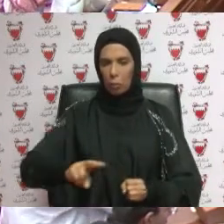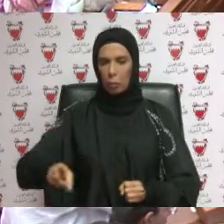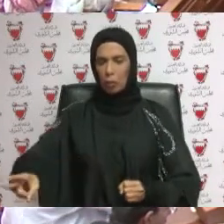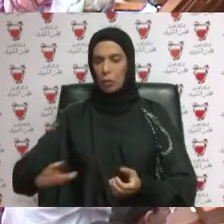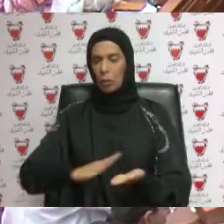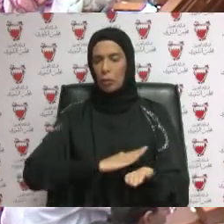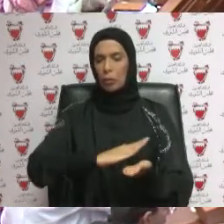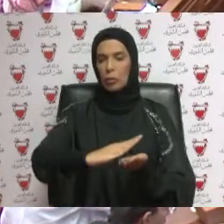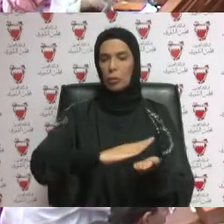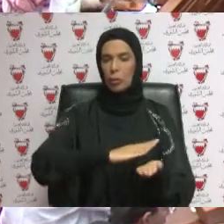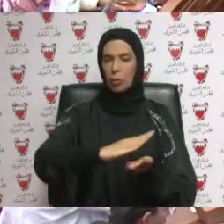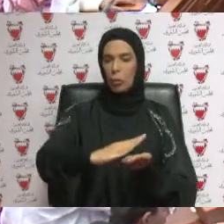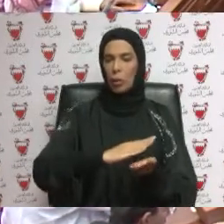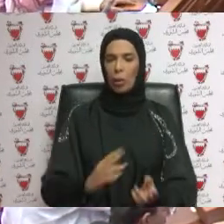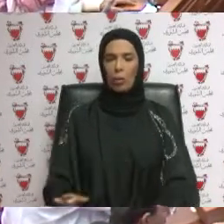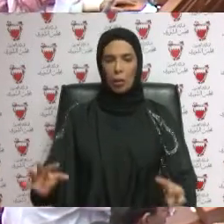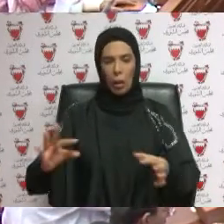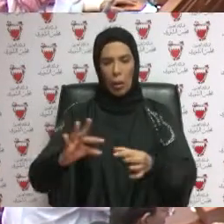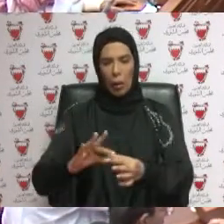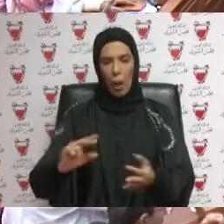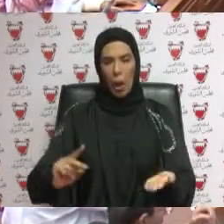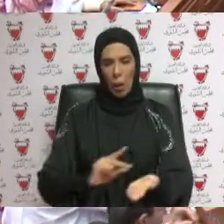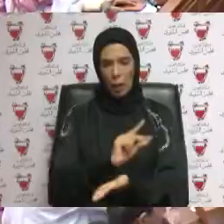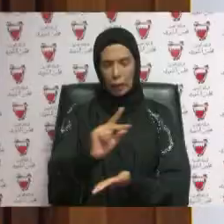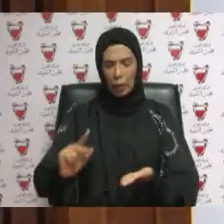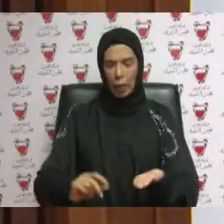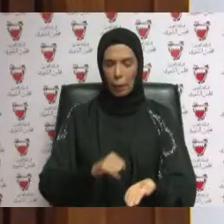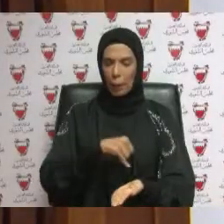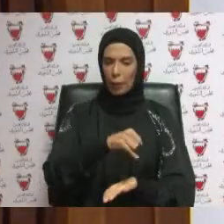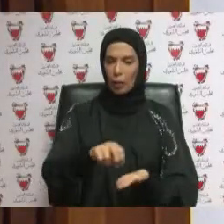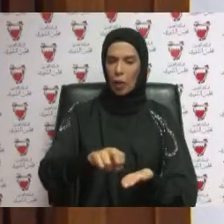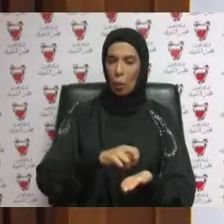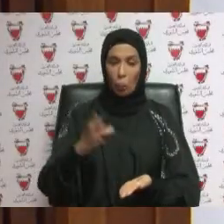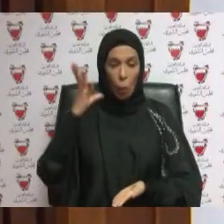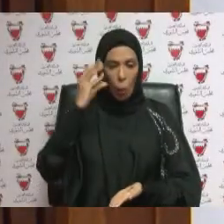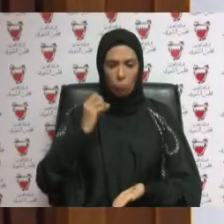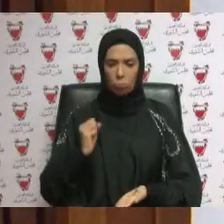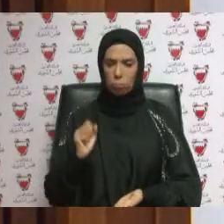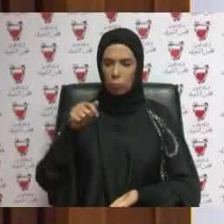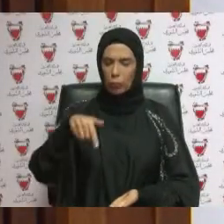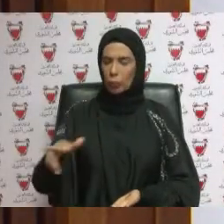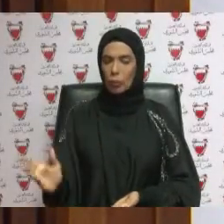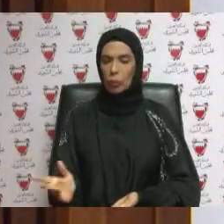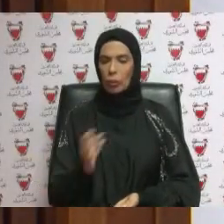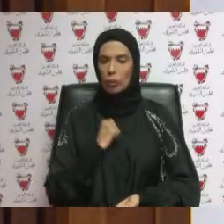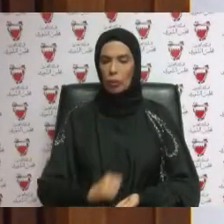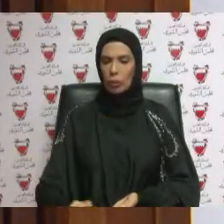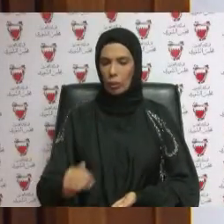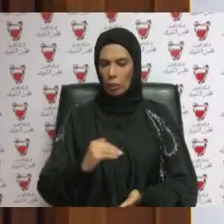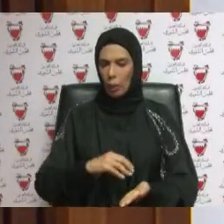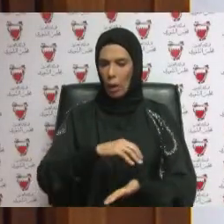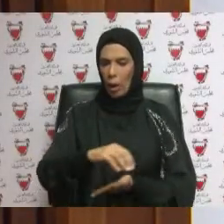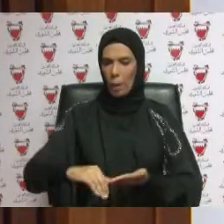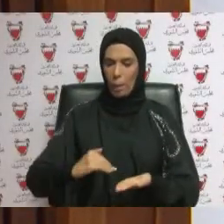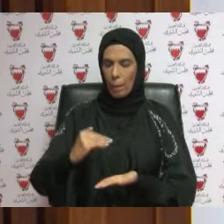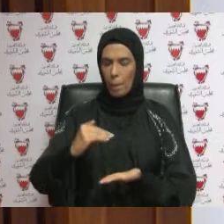للأراضي التي تتفق مع طبيعة المدينة أو القرية واحتياجات المواطنين بها، مع تحديد مواقع